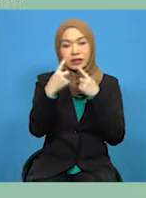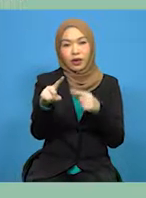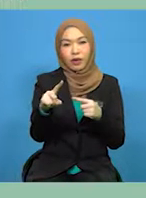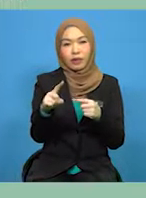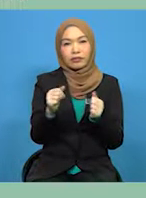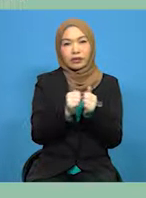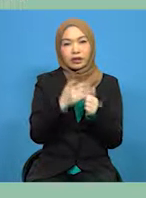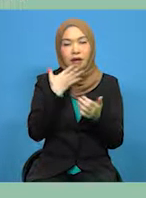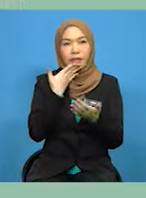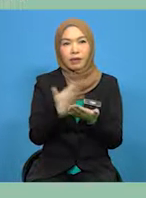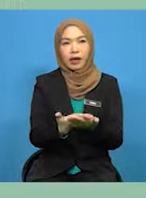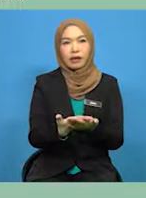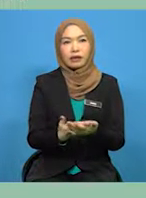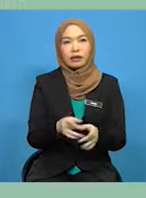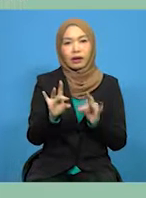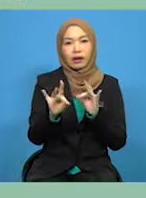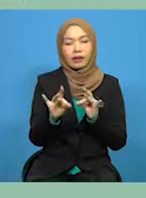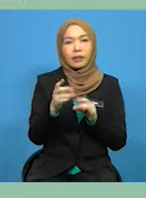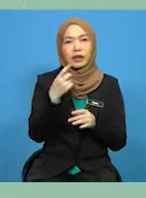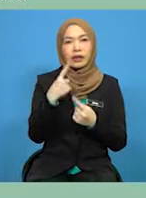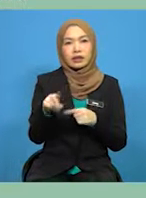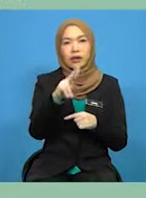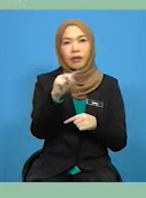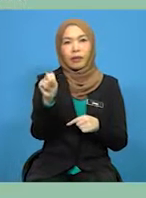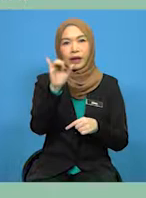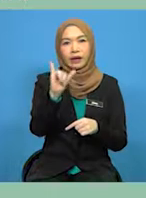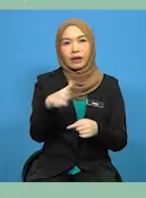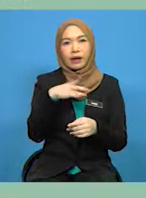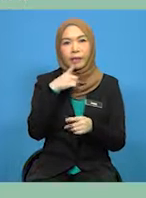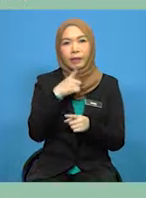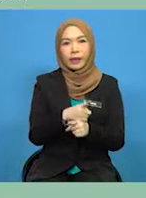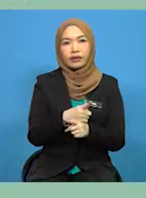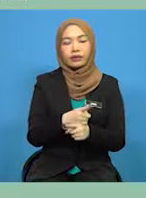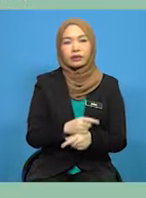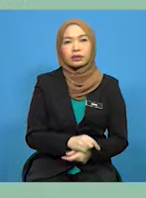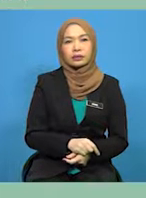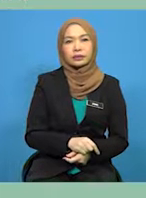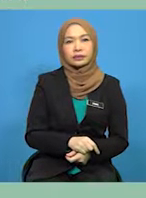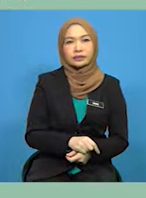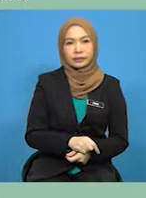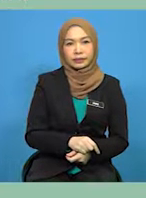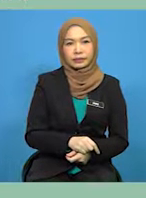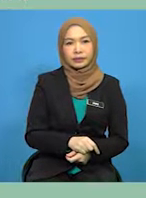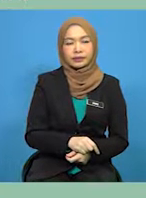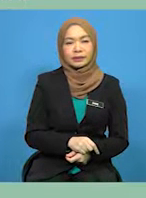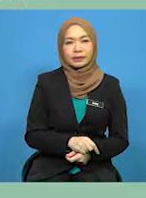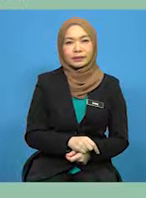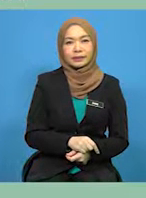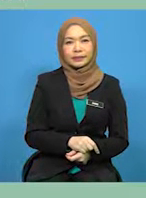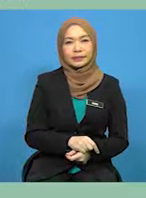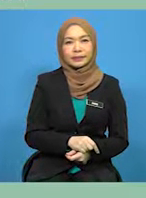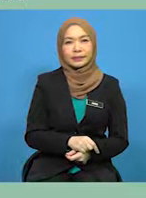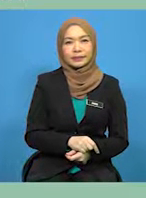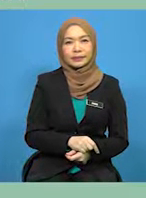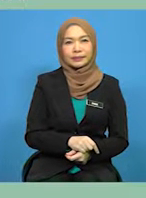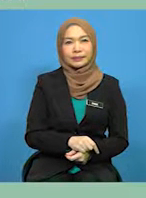teliti. Baca setiap jawapan yang diberi. Buat pilihan